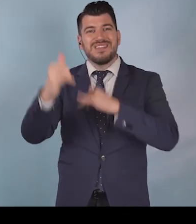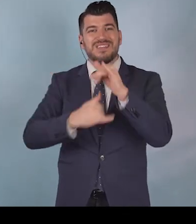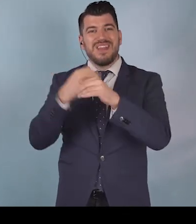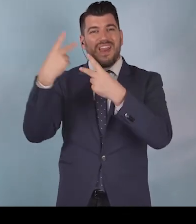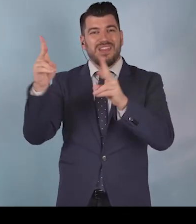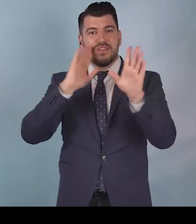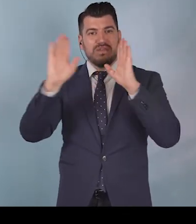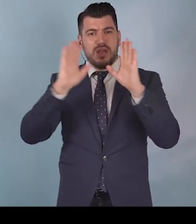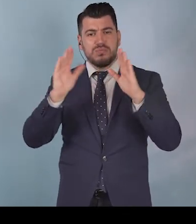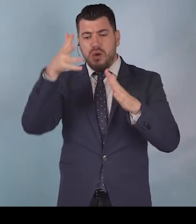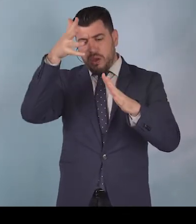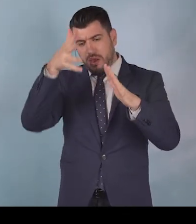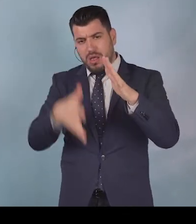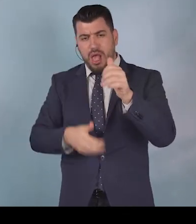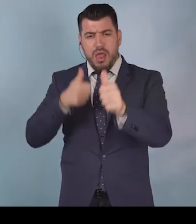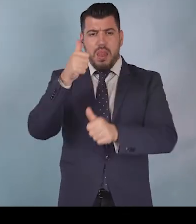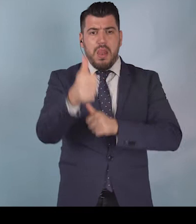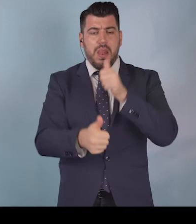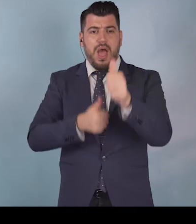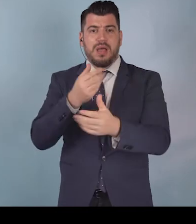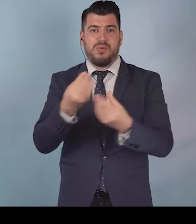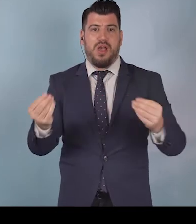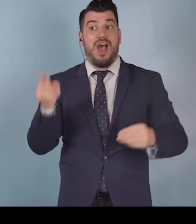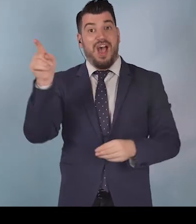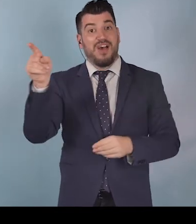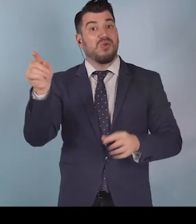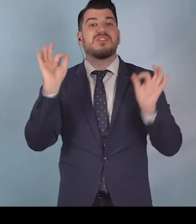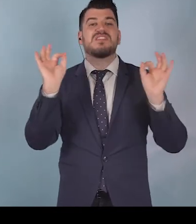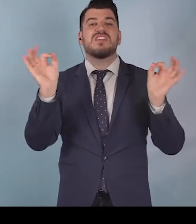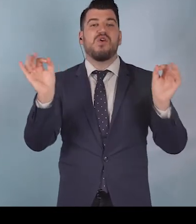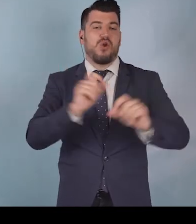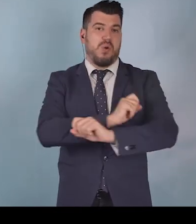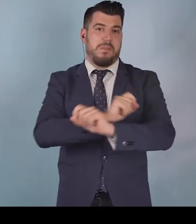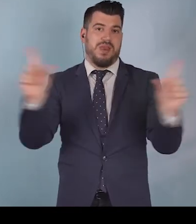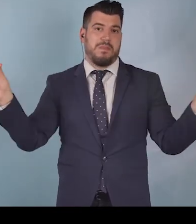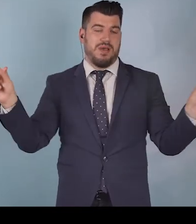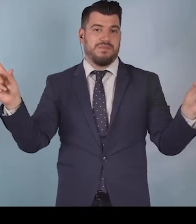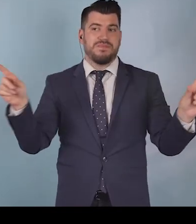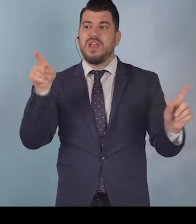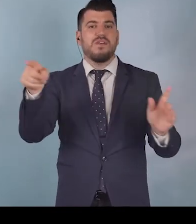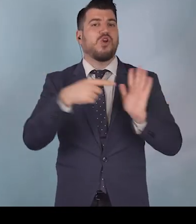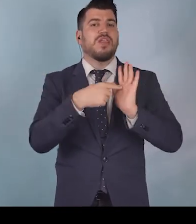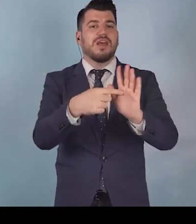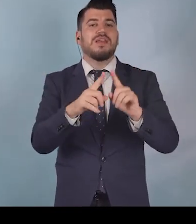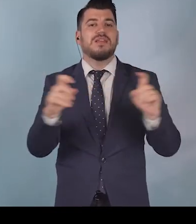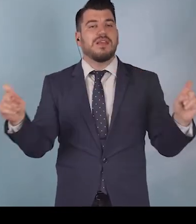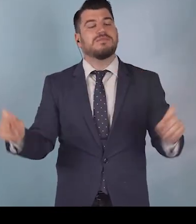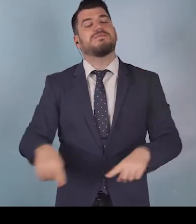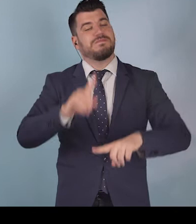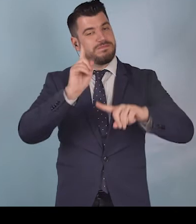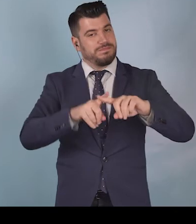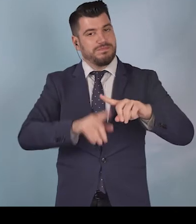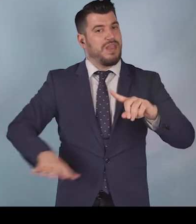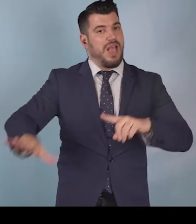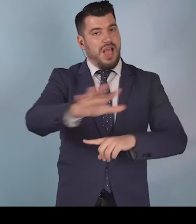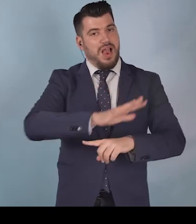Και μάλιστα ήταν, νομίζω, και η ανάρτησή της που είχε και την περισσότερη απήχηση, likes και προωθήσεις από οποιαδήποτε